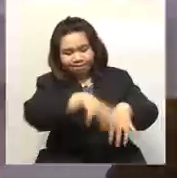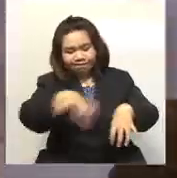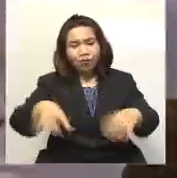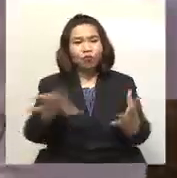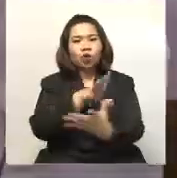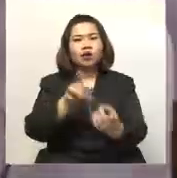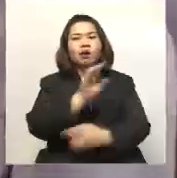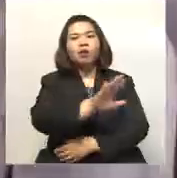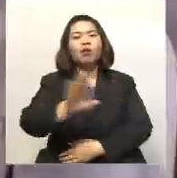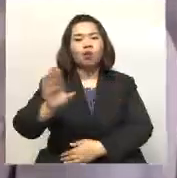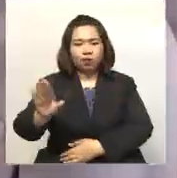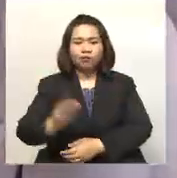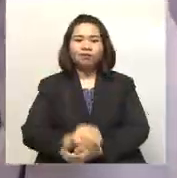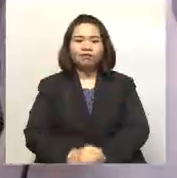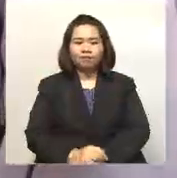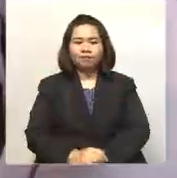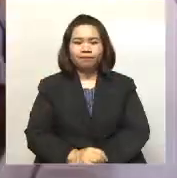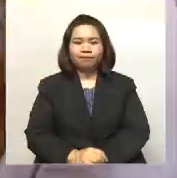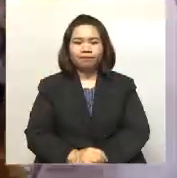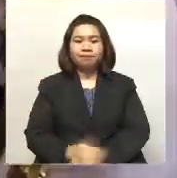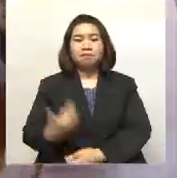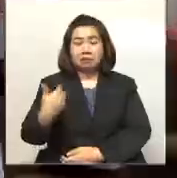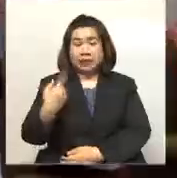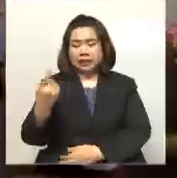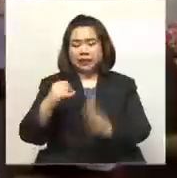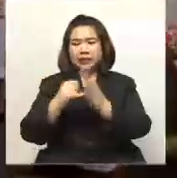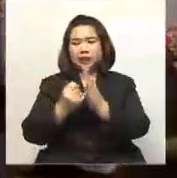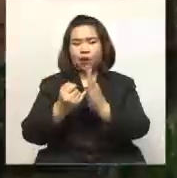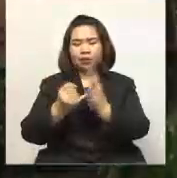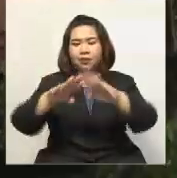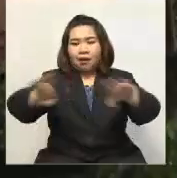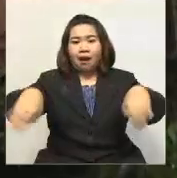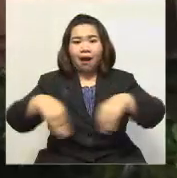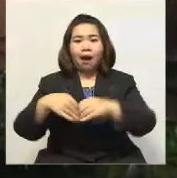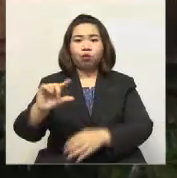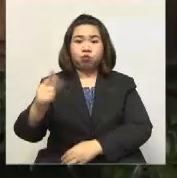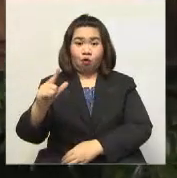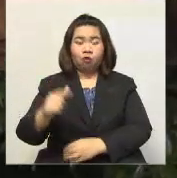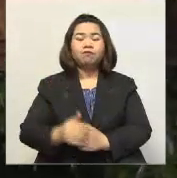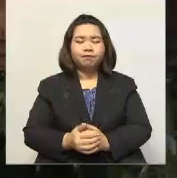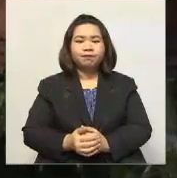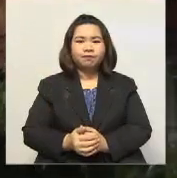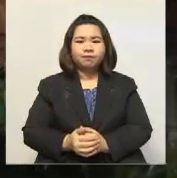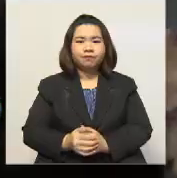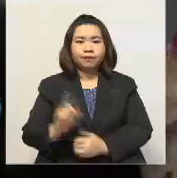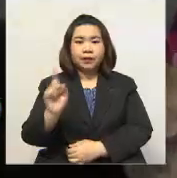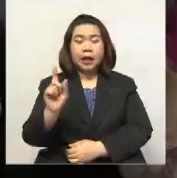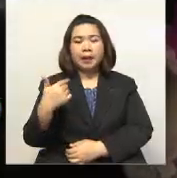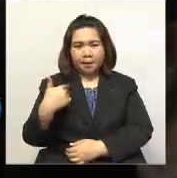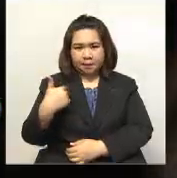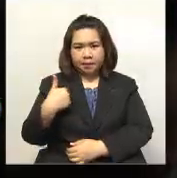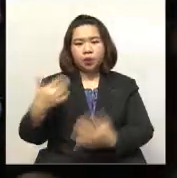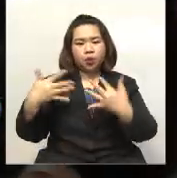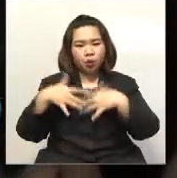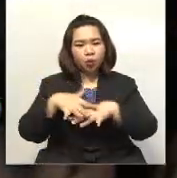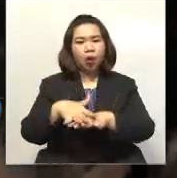าศที่แตกต่างกันไปนะคะ ค่ะไปอีกหนึ่งที่ค่ะที่จังหวัดอ่างทองกันบ้างนะคะที่จังหวัดอ่างทองเนี่ยเขามีการร่วม